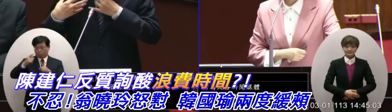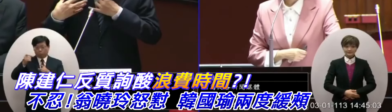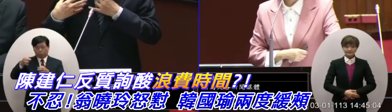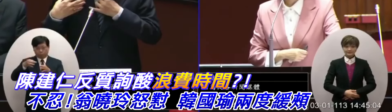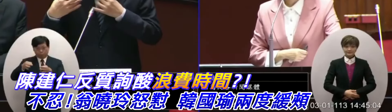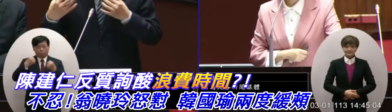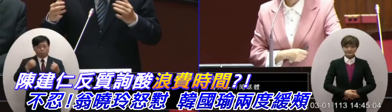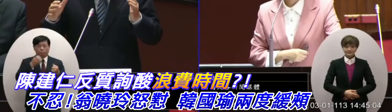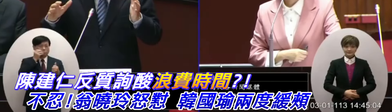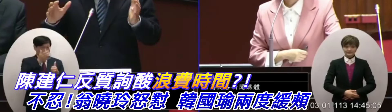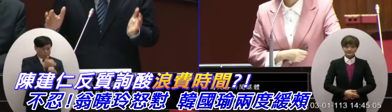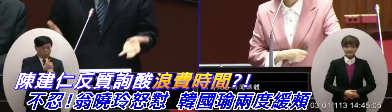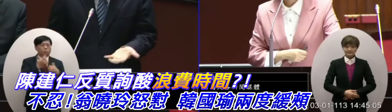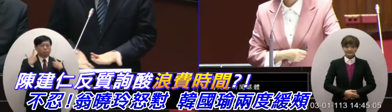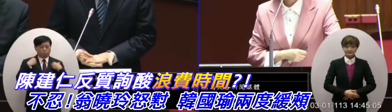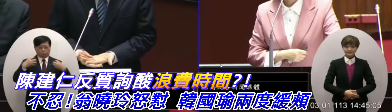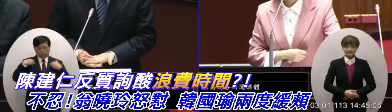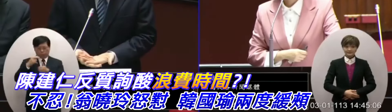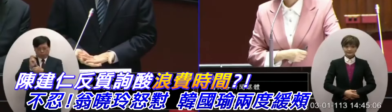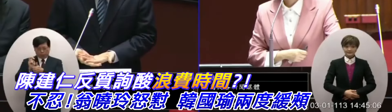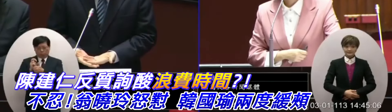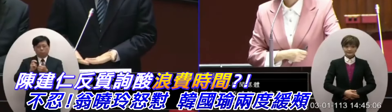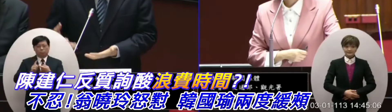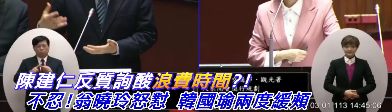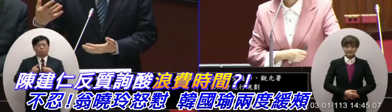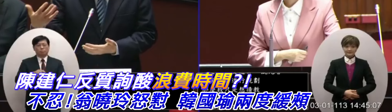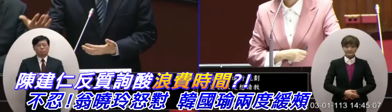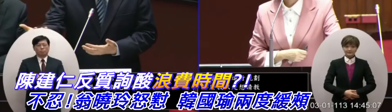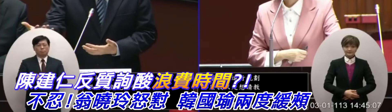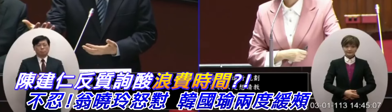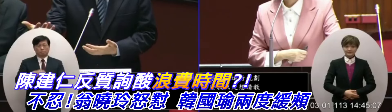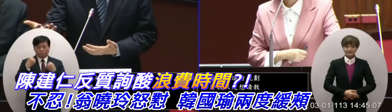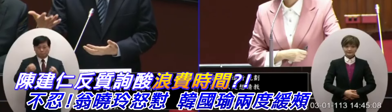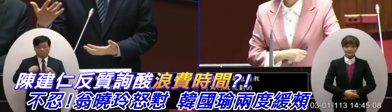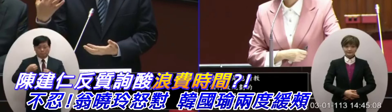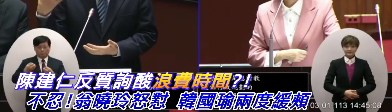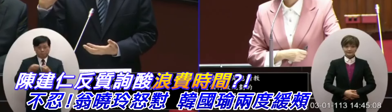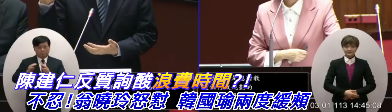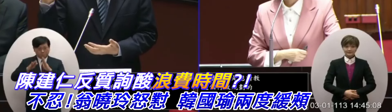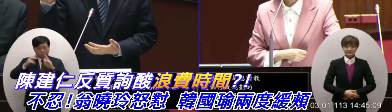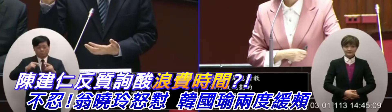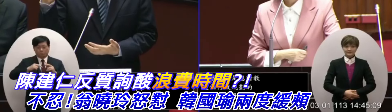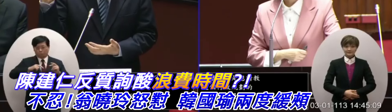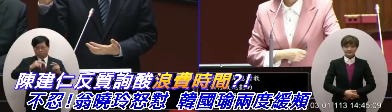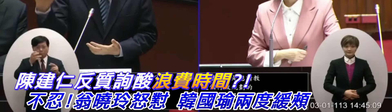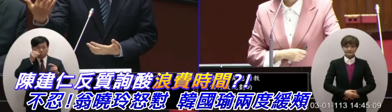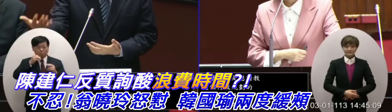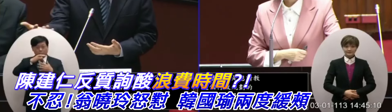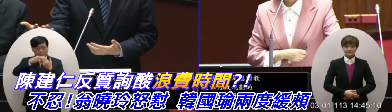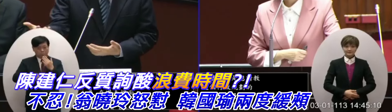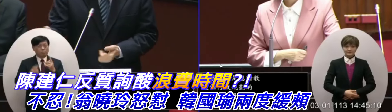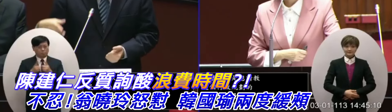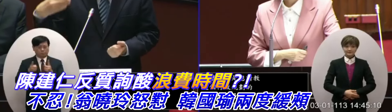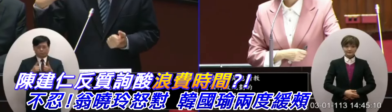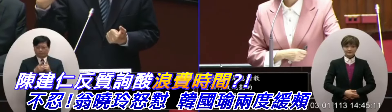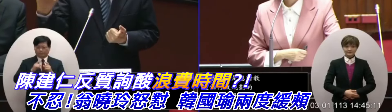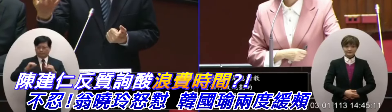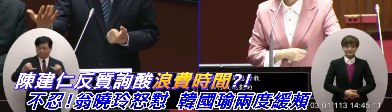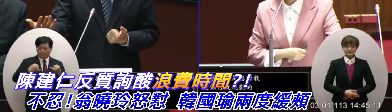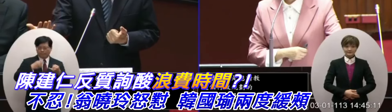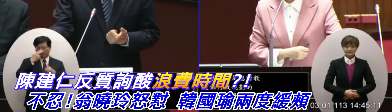观光署是一个监督管理的单位。那我们从发展观光条例发觉说，这个有对我们有恶意，包